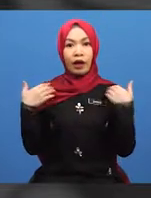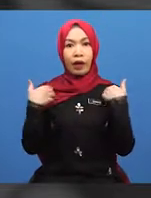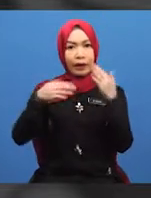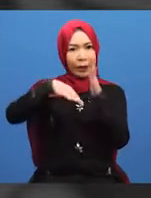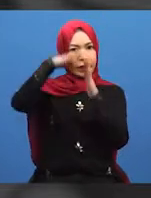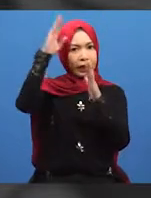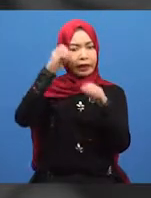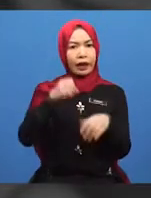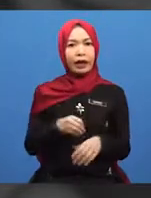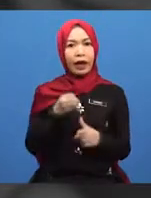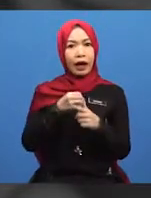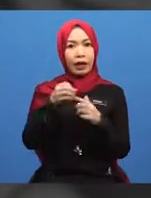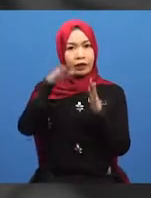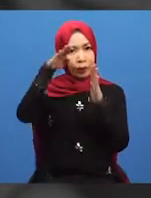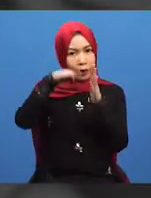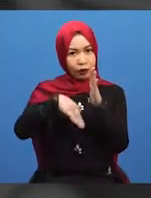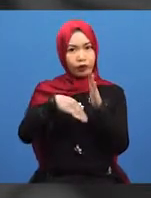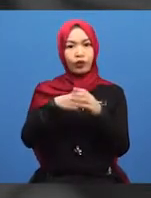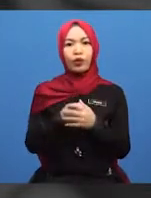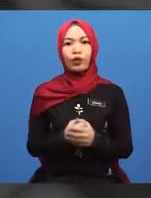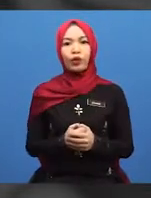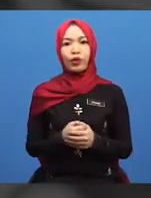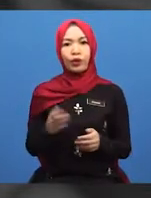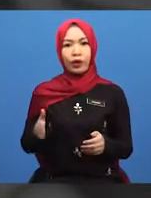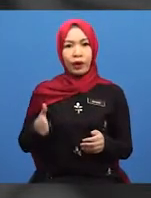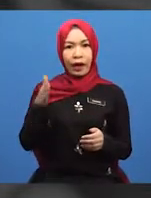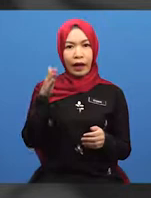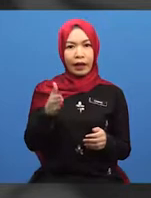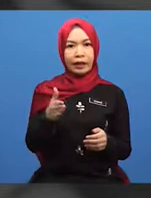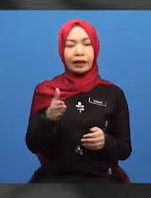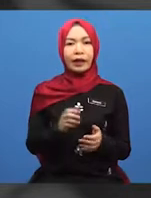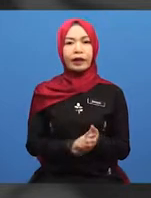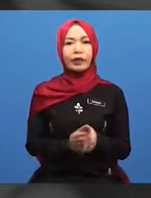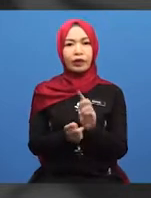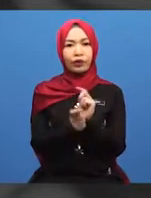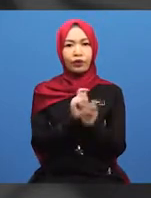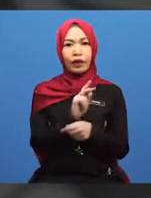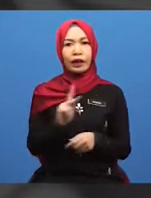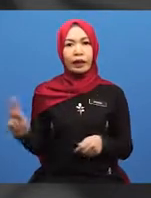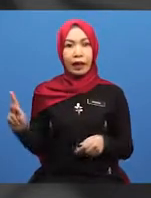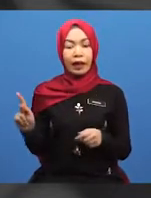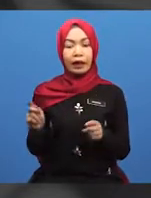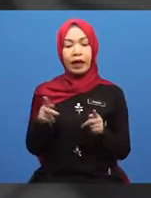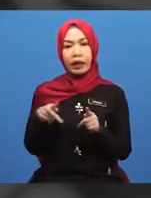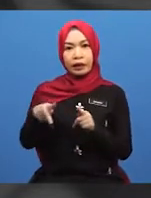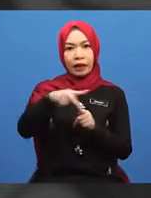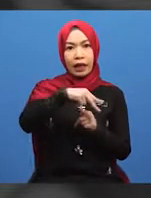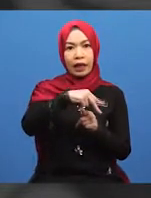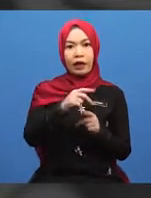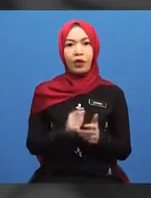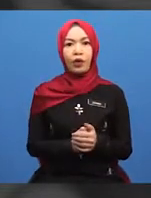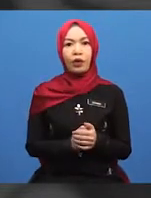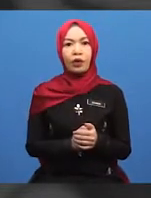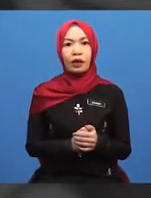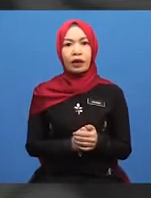penurunan permintaan dan penawaran USD akan mengalihkan kelop DD dan kelop SS USD sama